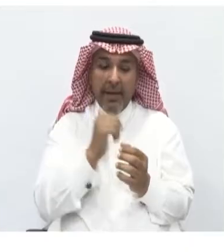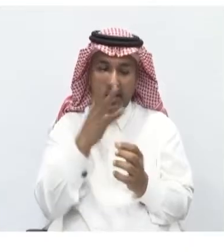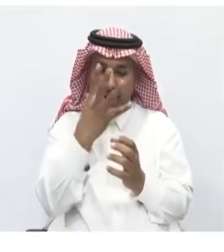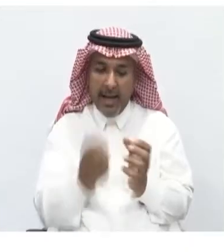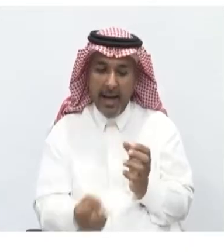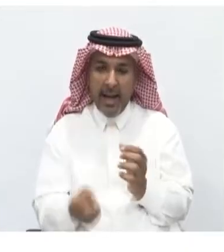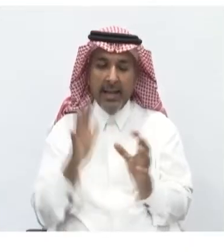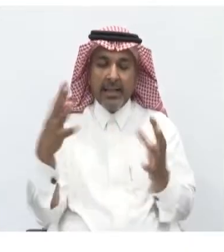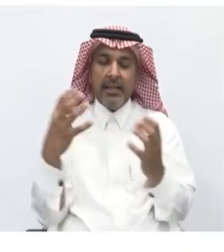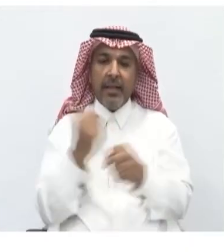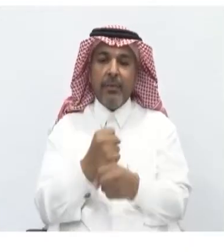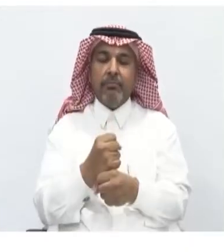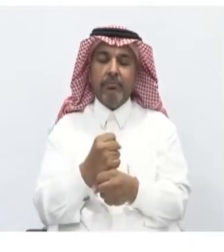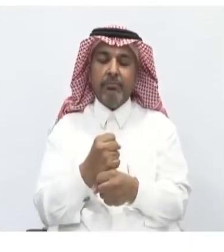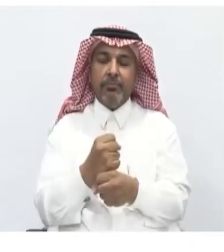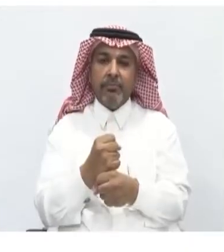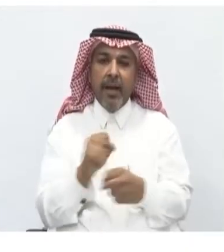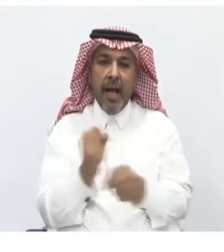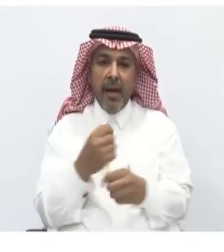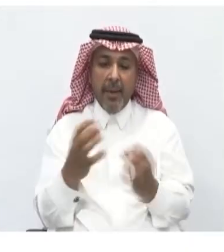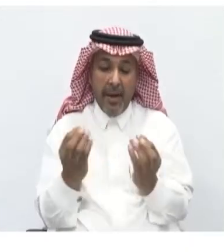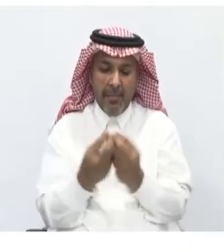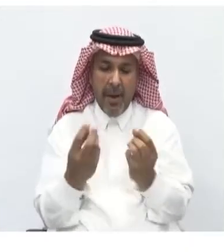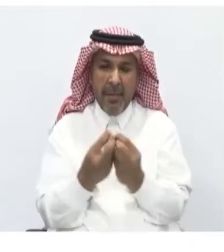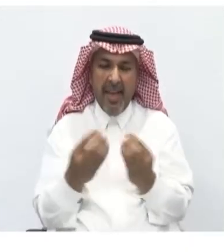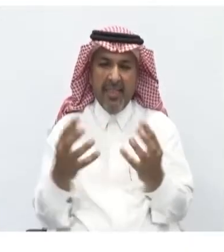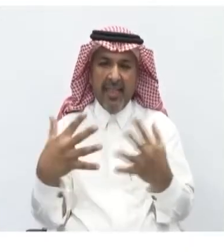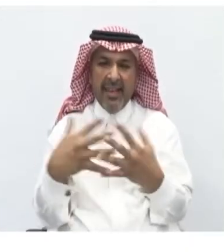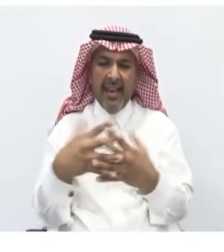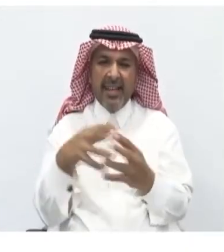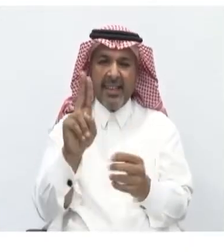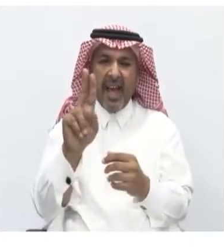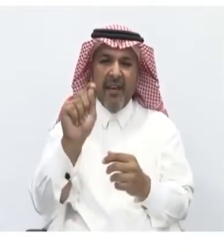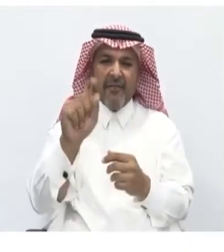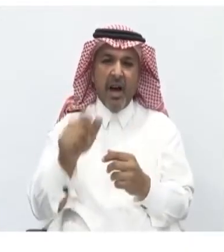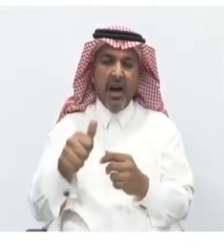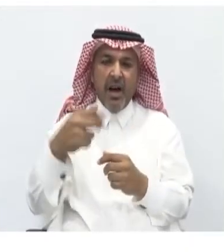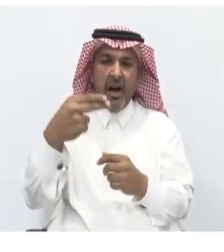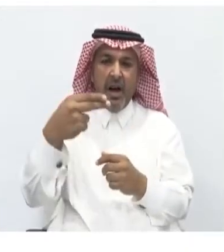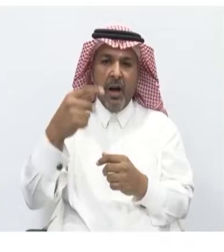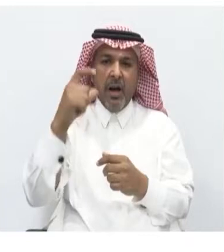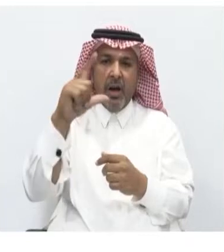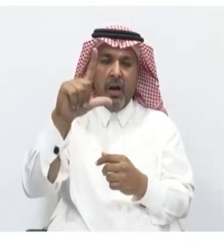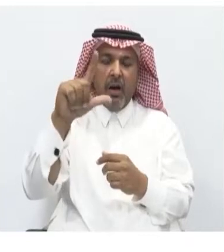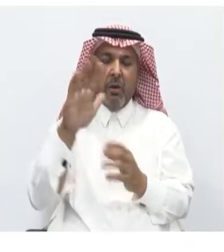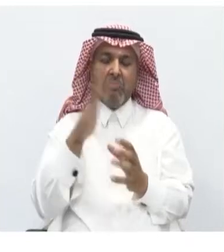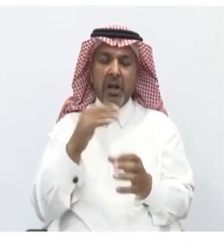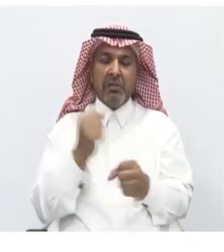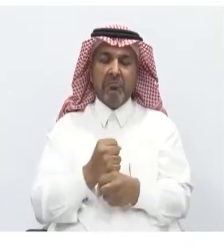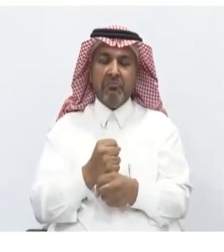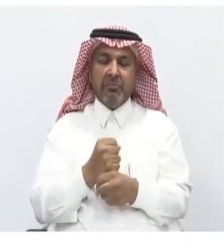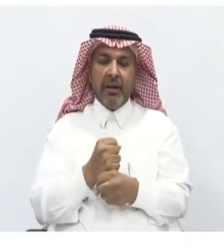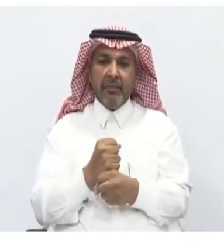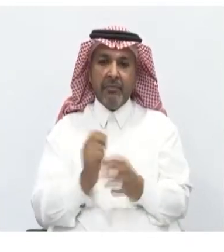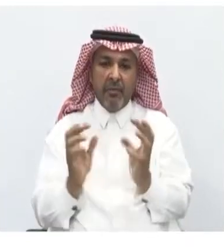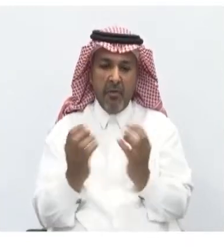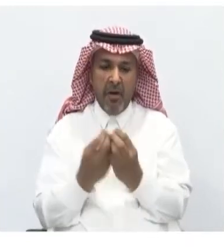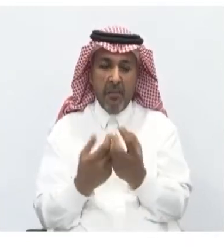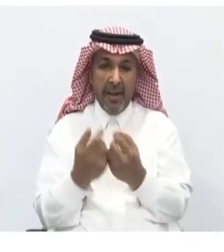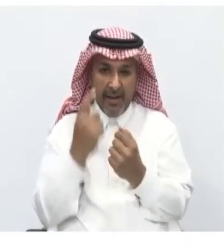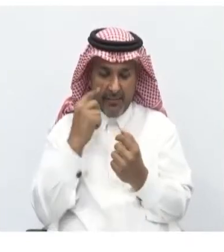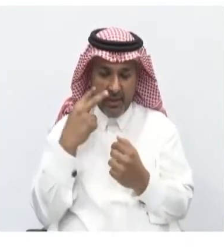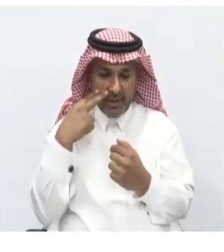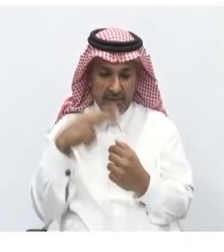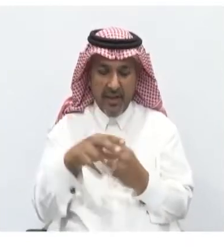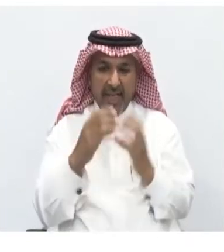تستهلك احدى المواد المتفاعله هل يصبح هناك ماده تتفاعل لا لذلك يتوقف التفاعل لاحظ معي